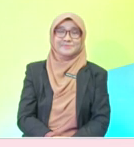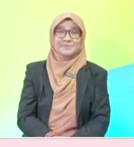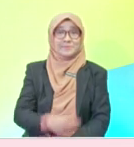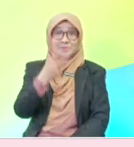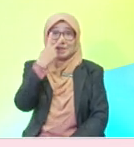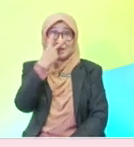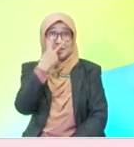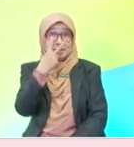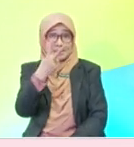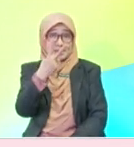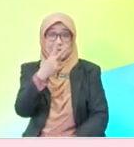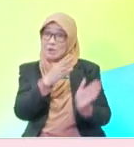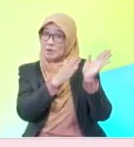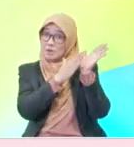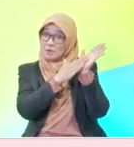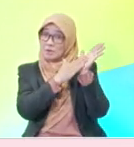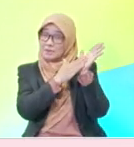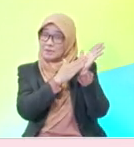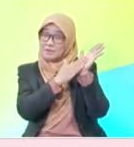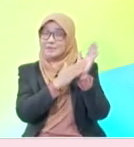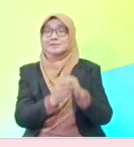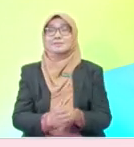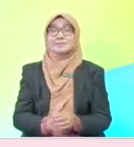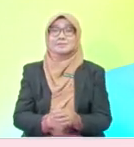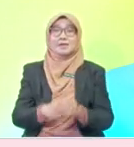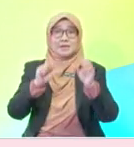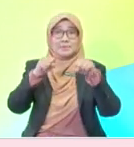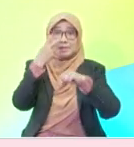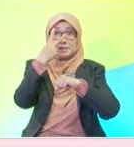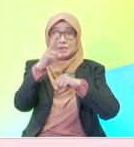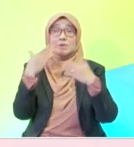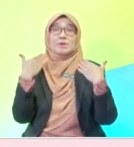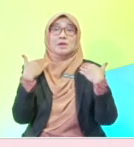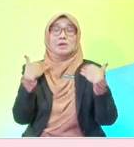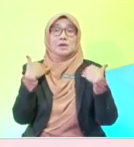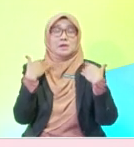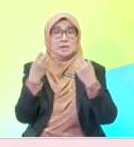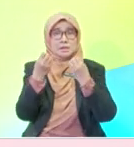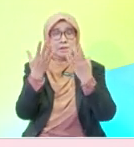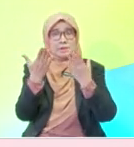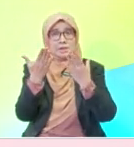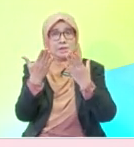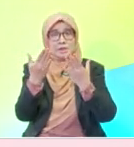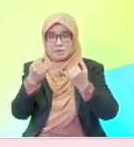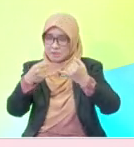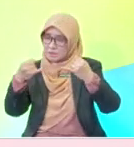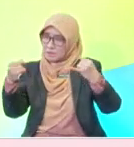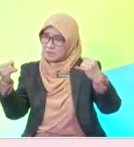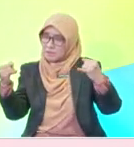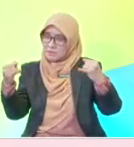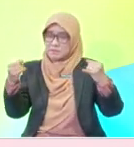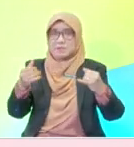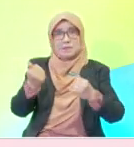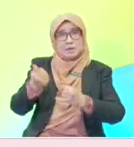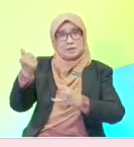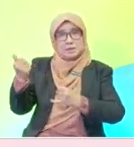kita rujuk kepada slide yang dipaparkan, iaitu kat situ kita boleh tengok dah ada beberapa jenis alat pertahanan diri seperti